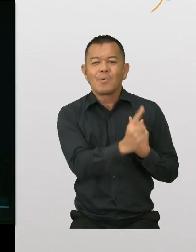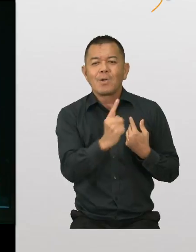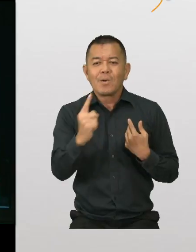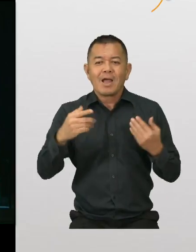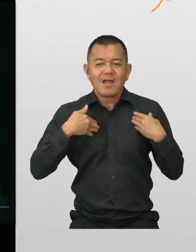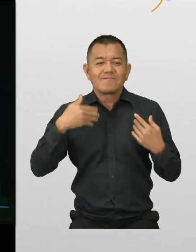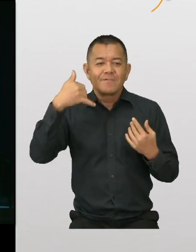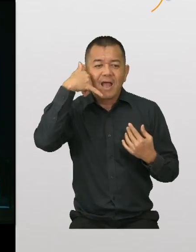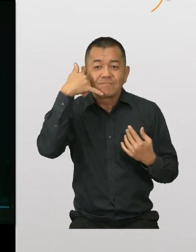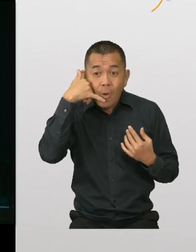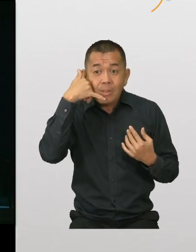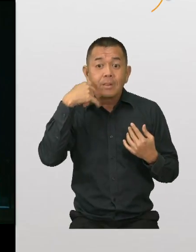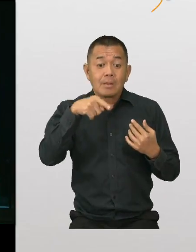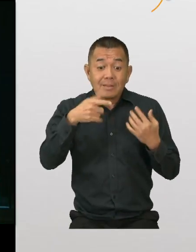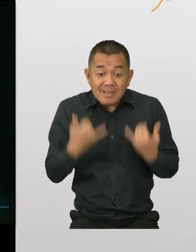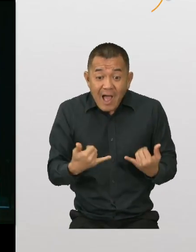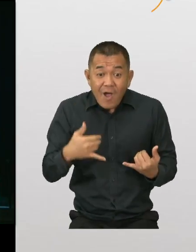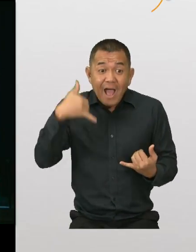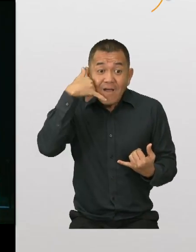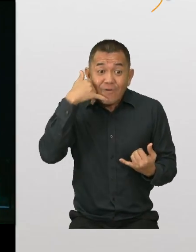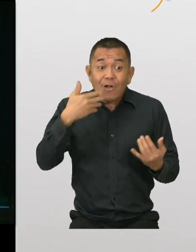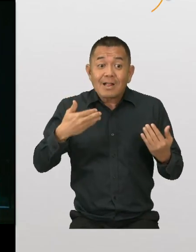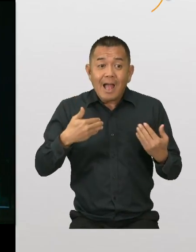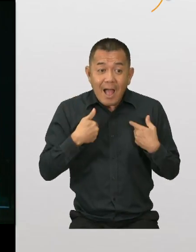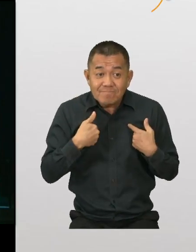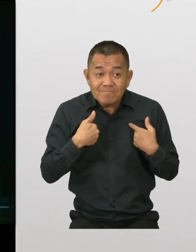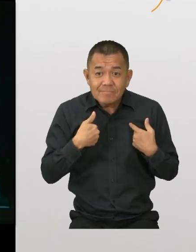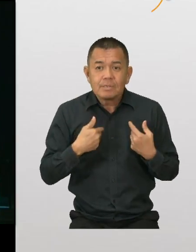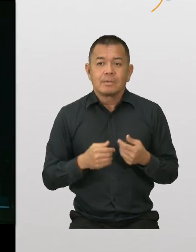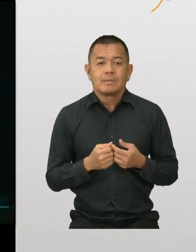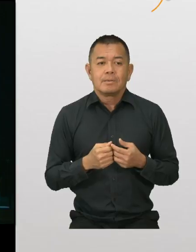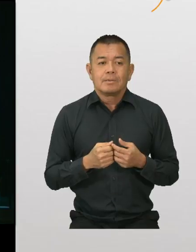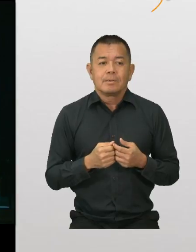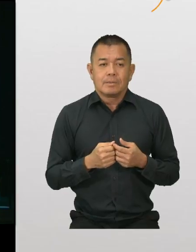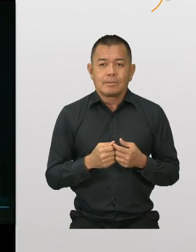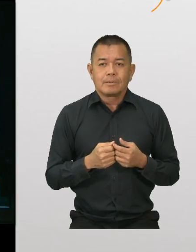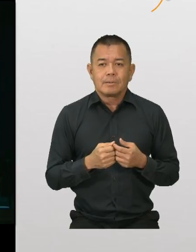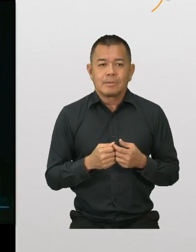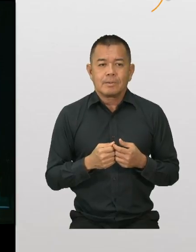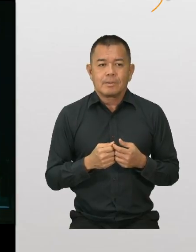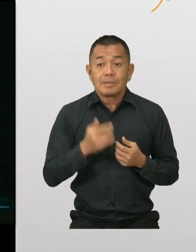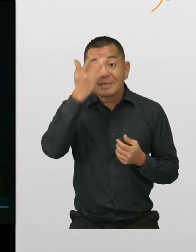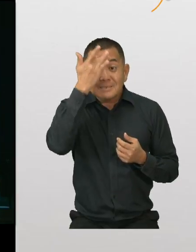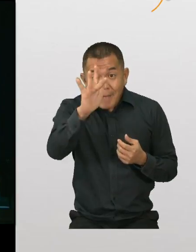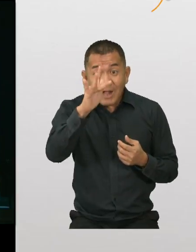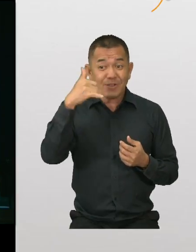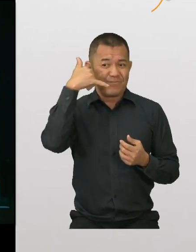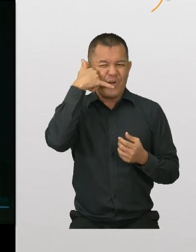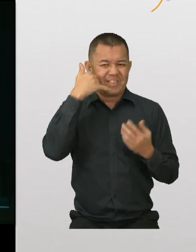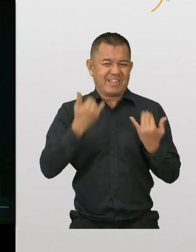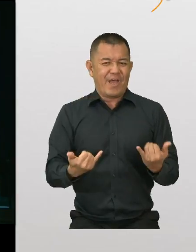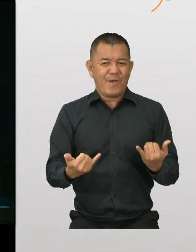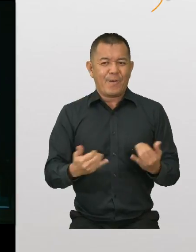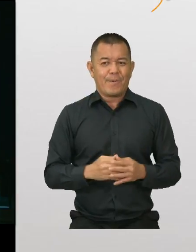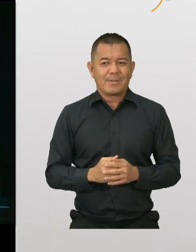now 有一台 have 手机 mobile 并且 phones. 应该都是能上 And 网的 they are 智能手 mostly 机 smartphones, I would 并 think. 且每一架手机每一台手机